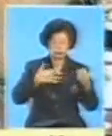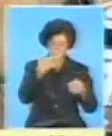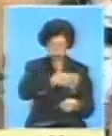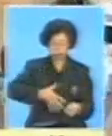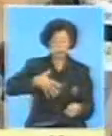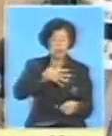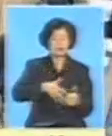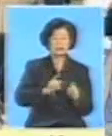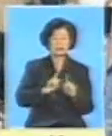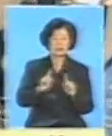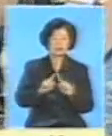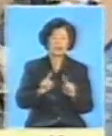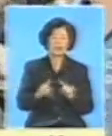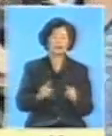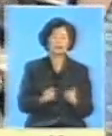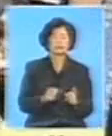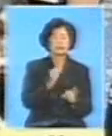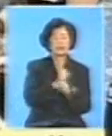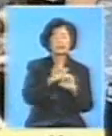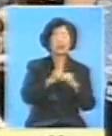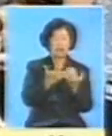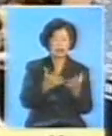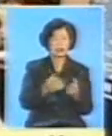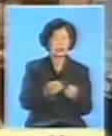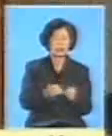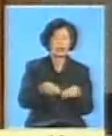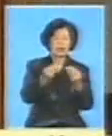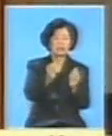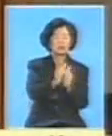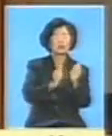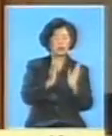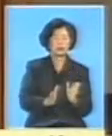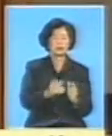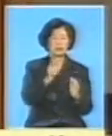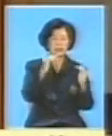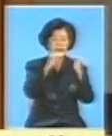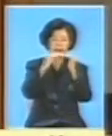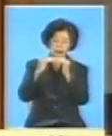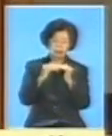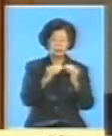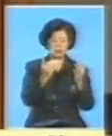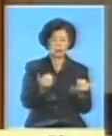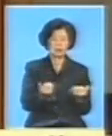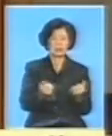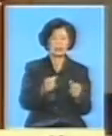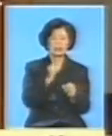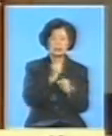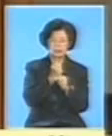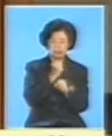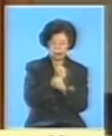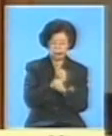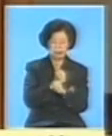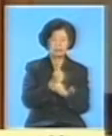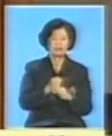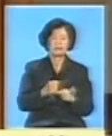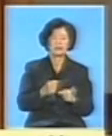3ส่วนน่ะว่าจะทำยังไงนะครับให้มันทั่วถึงให้มันเป็นธรรมอะไรต่างก็แล้วแต่กำลังดำเนินการอยู่นะครับก็จะวางกรอบไว้แล้วก็เ